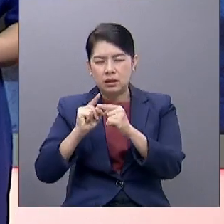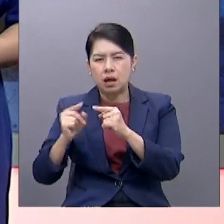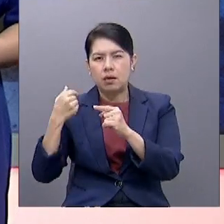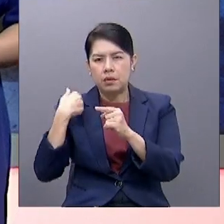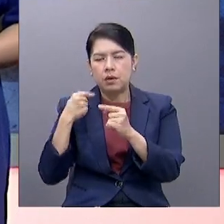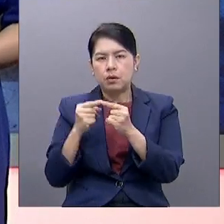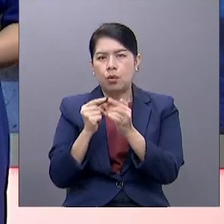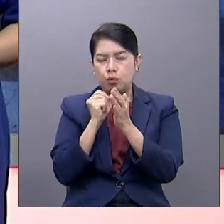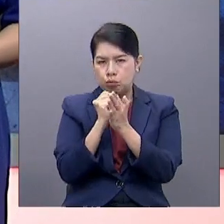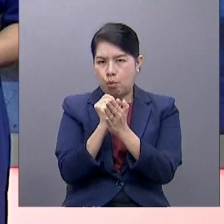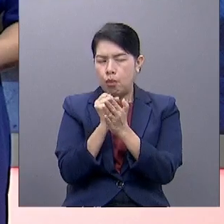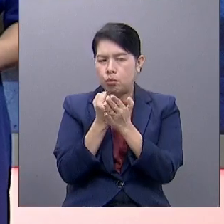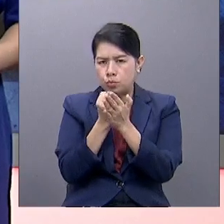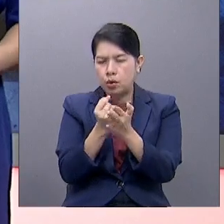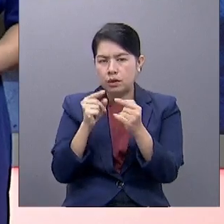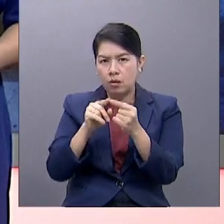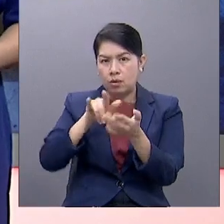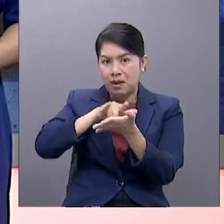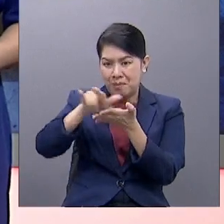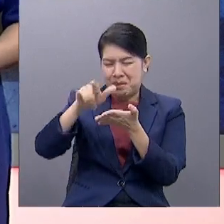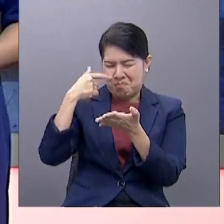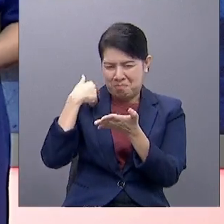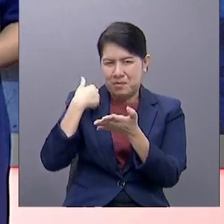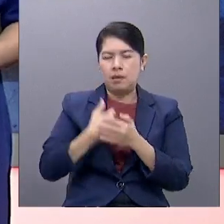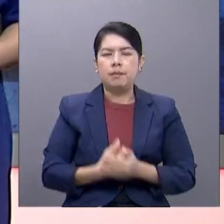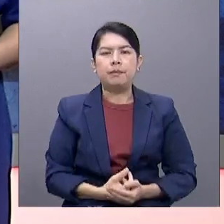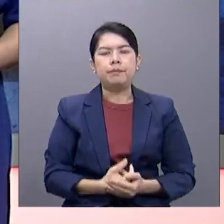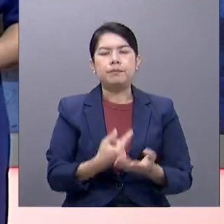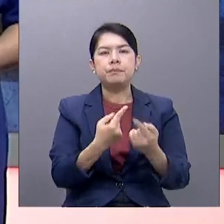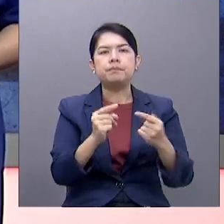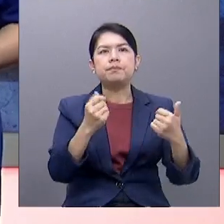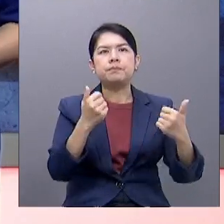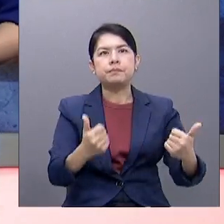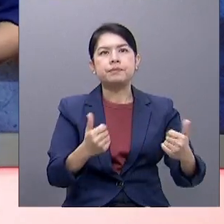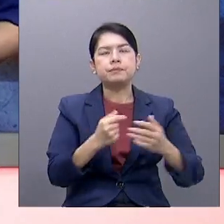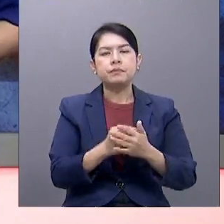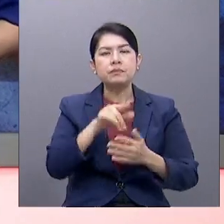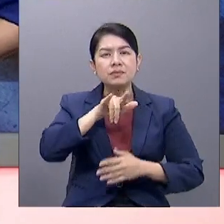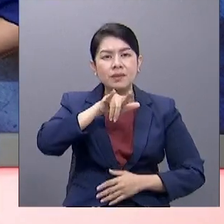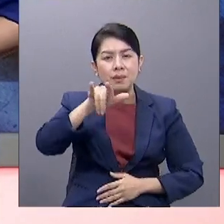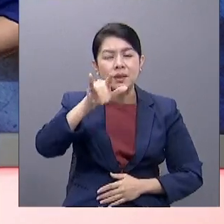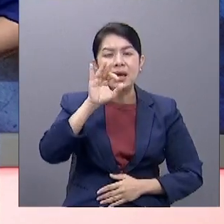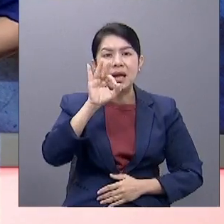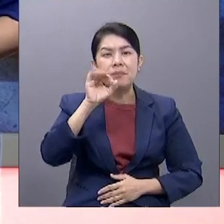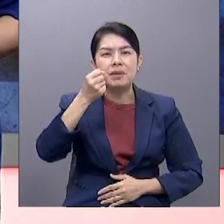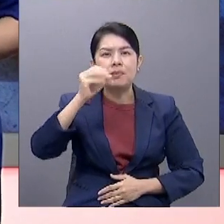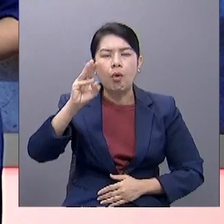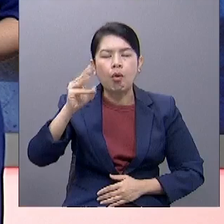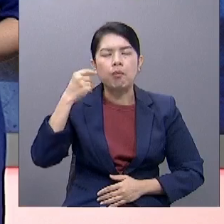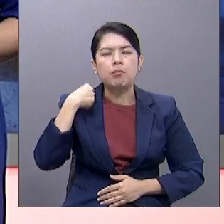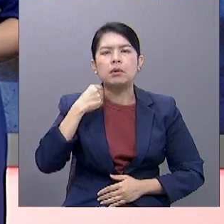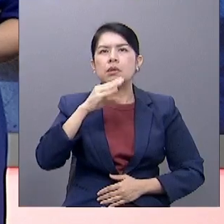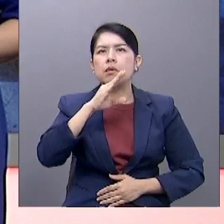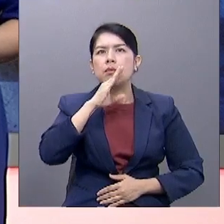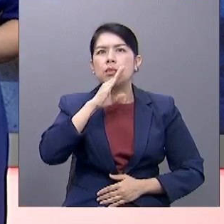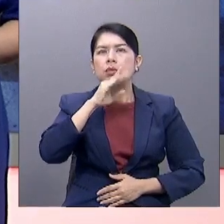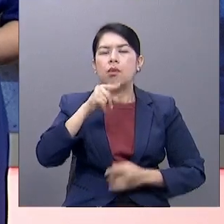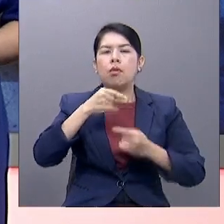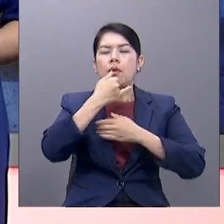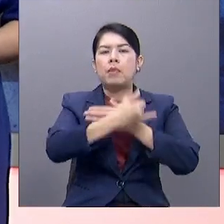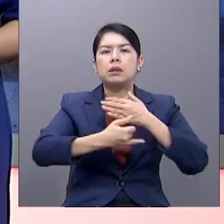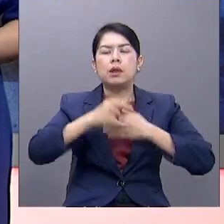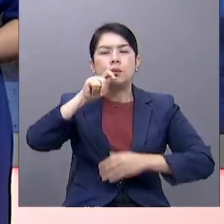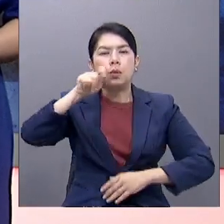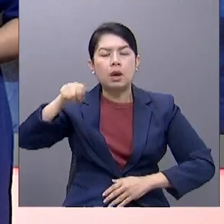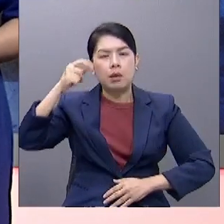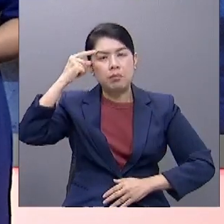นแต่ว่าตอนนี้เนี่ยยังไม่มีการส่งสัญญาณนะคะว่าเมื่อเครื่องบิน F-16 ส่งไปให้ยูเครนแล้วยูเครนจะสามารถใ